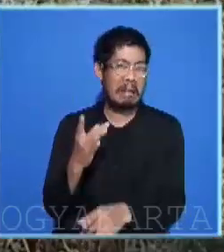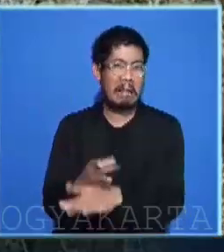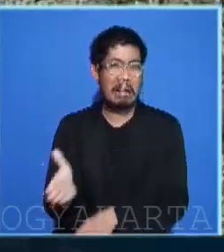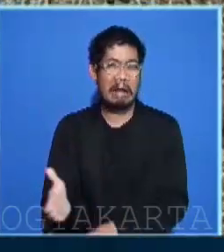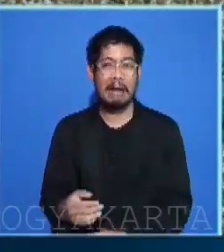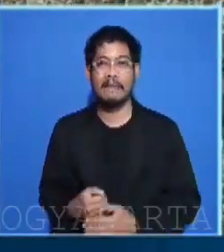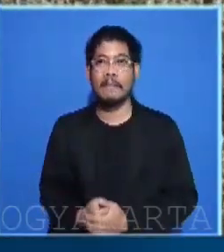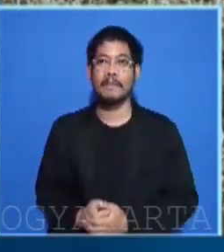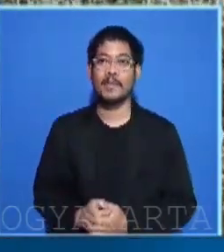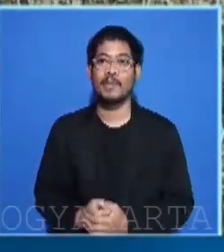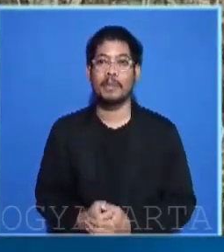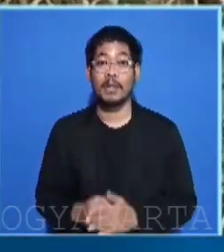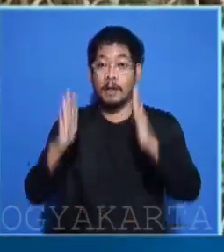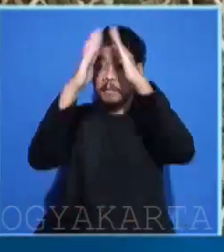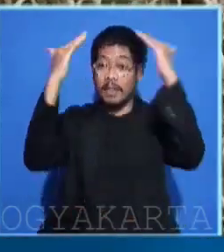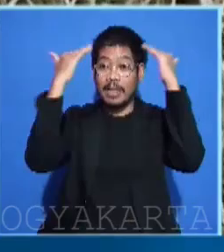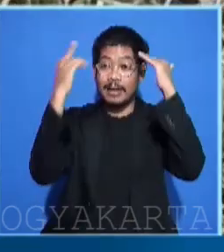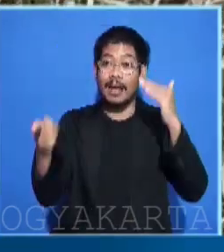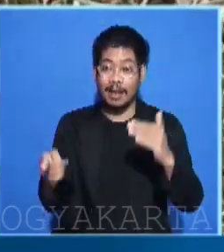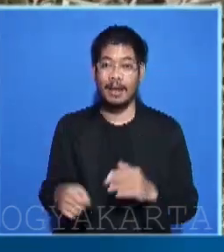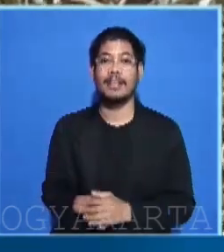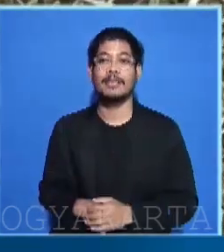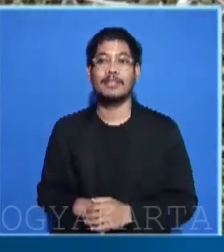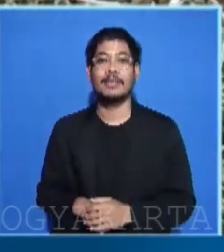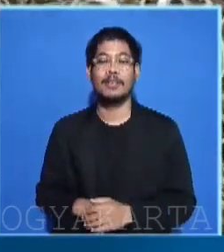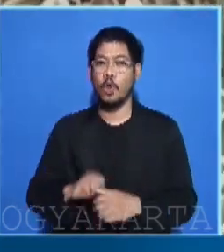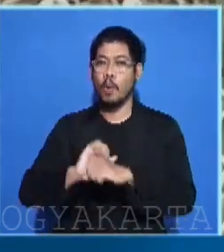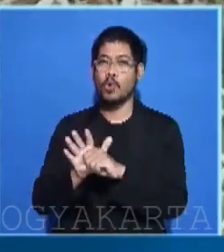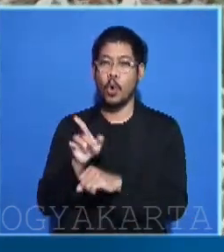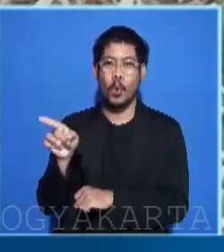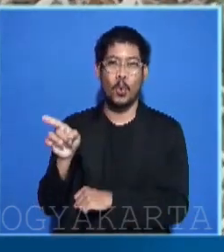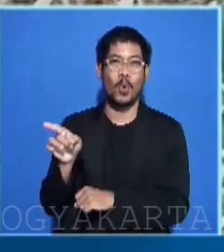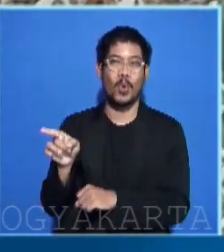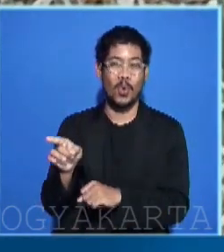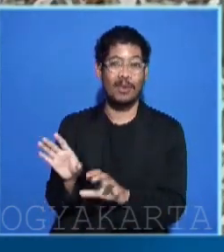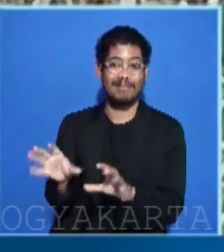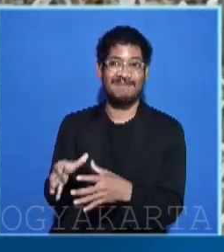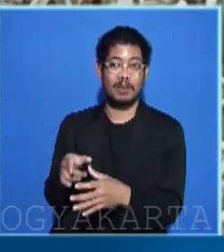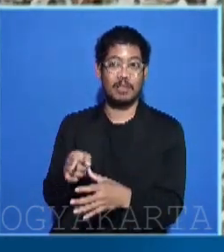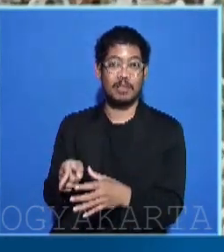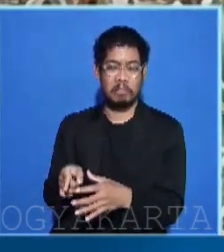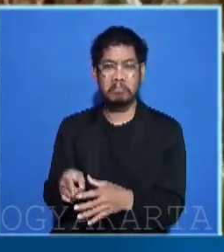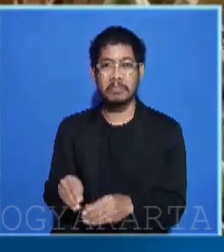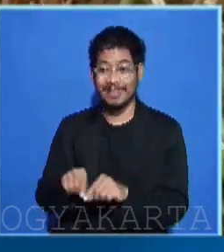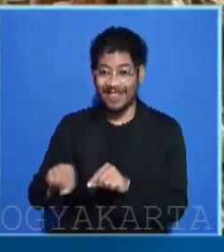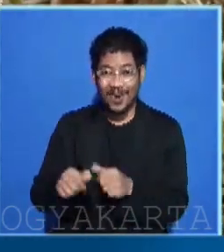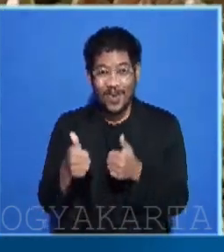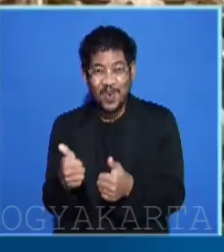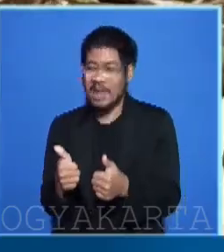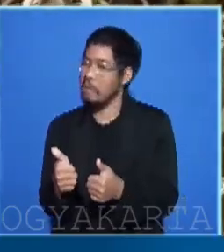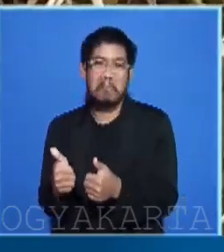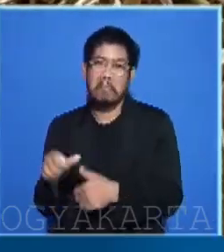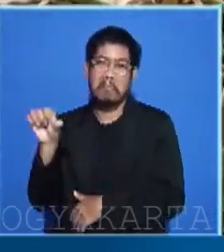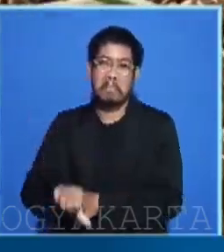puluhan petani bawang merah di kawasan lahan pertanian kotakan panjatan Kulon Progo mengalami gagal panen akibat terserang hama penyakit